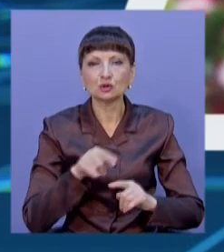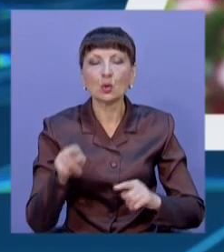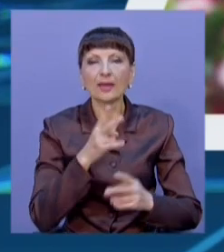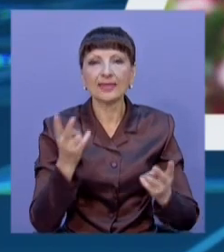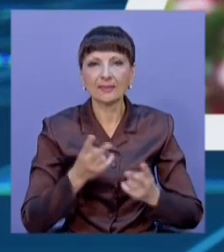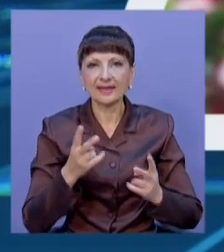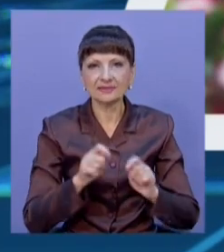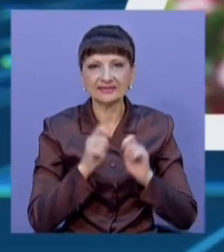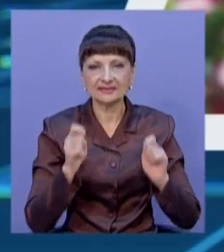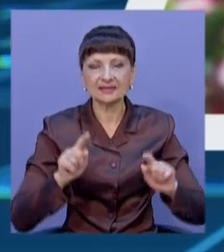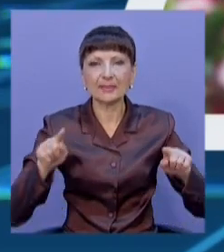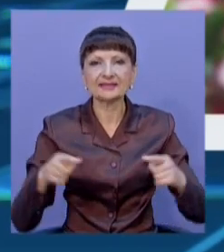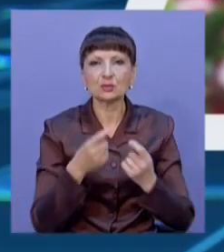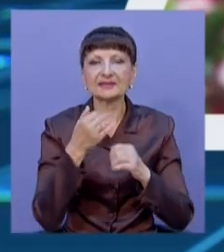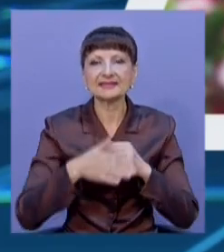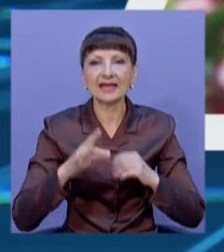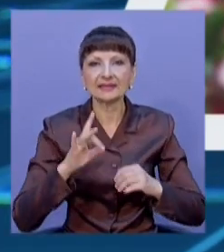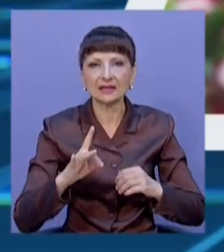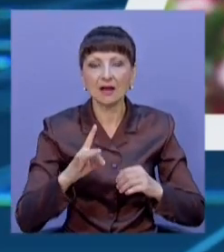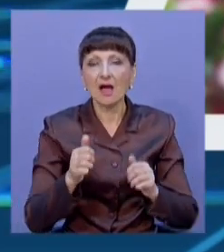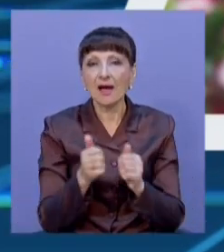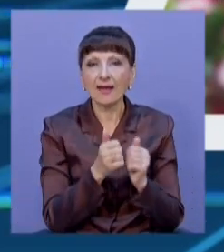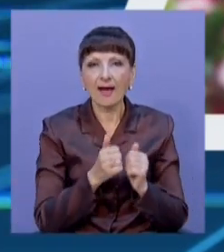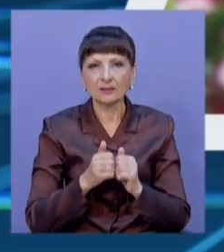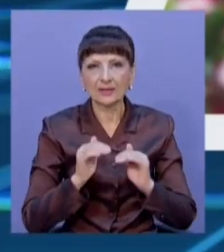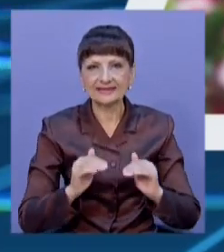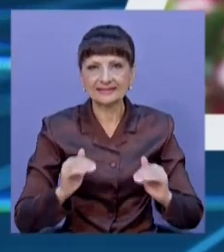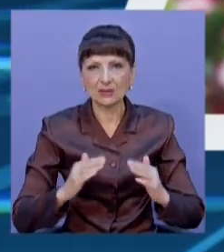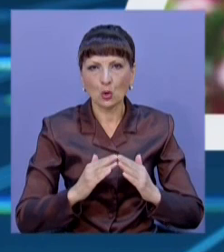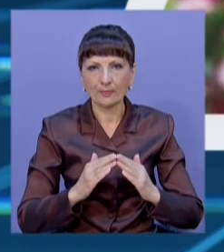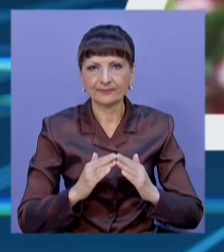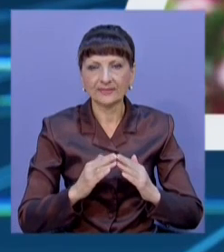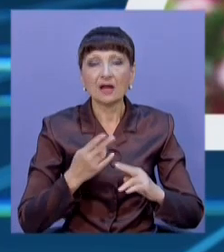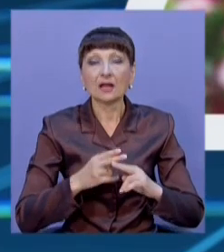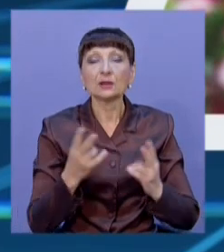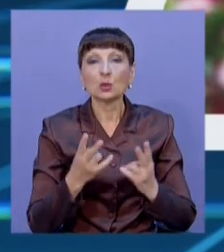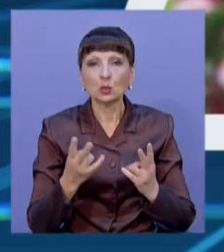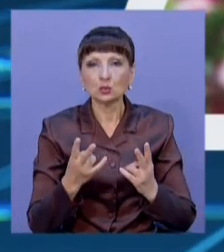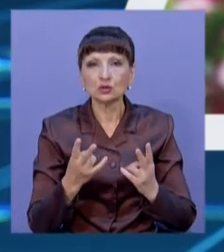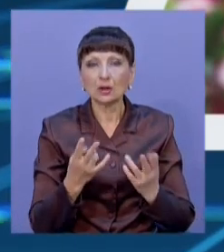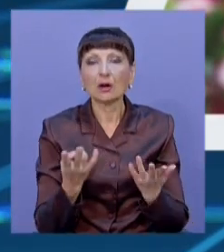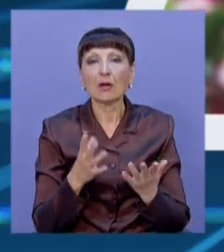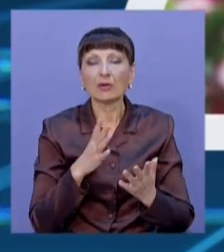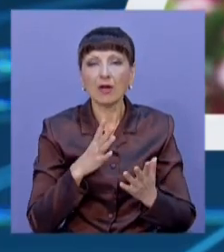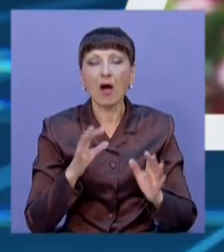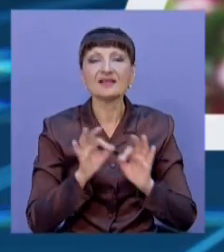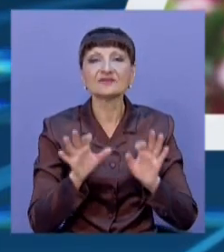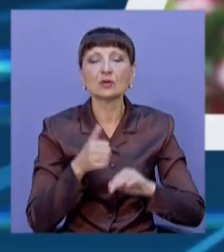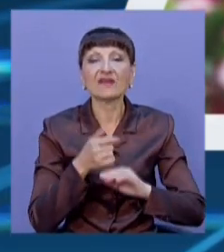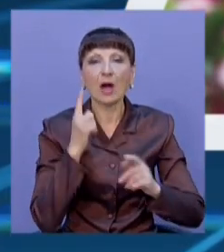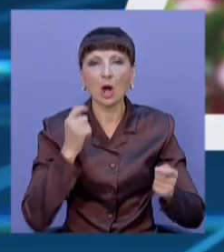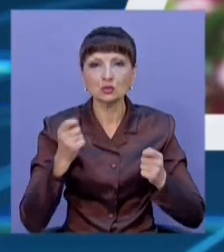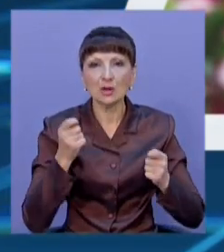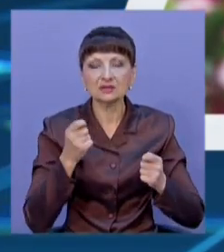необходимо создать реабилитационные центры в шаговой доступности для детей. На эти нужды была озвучена главой